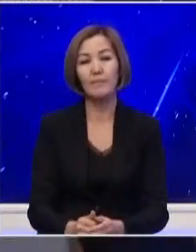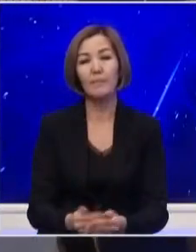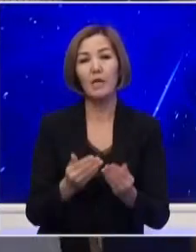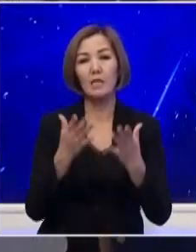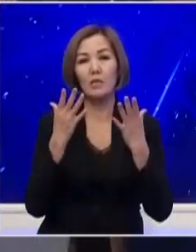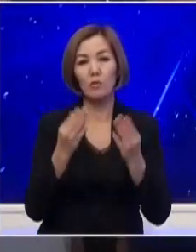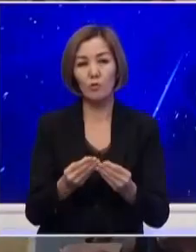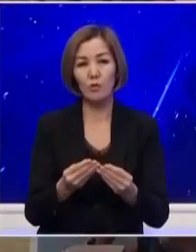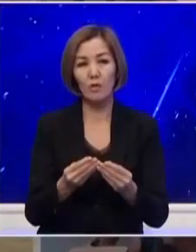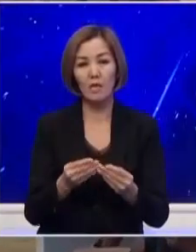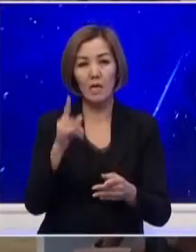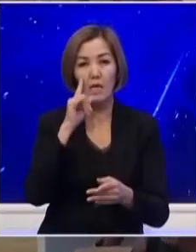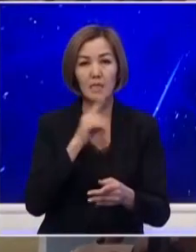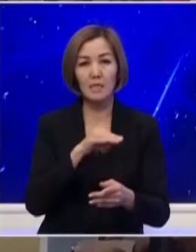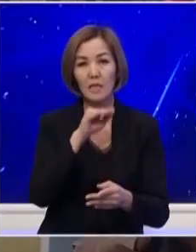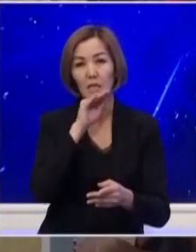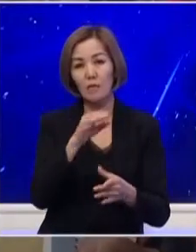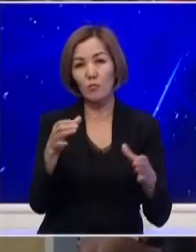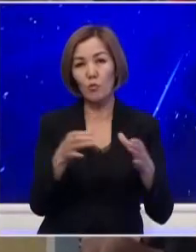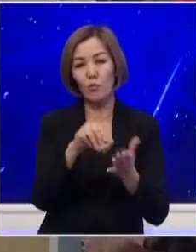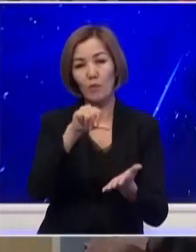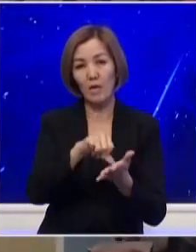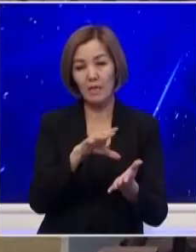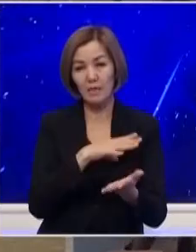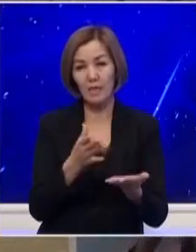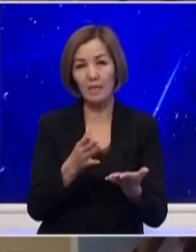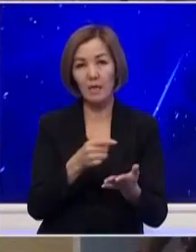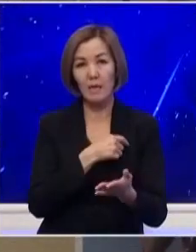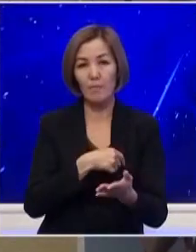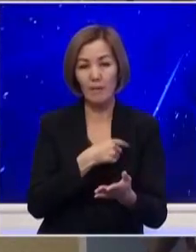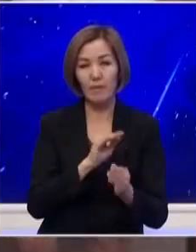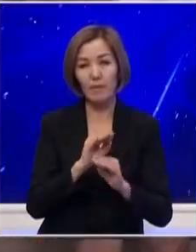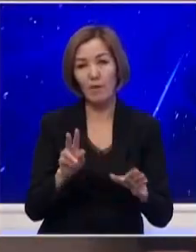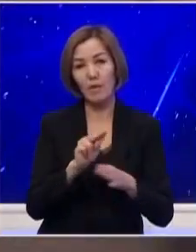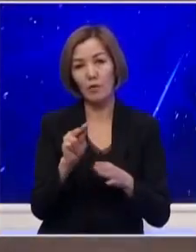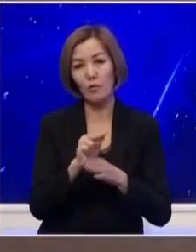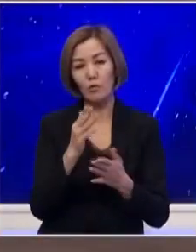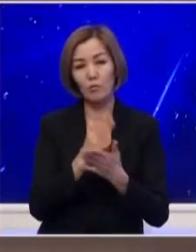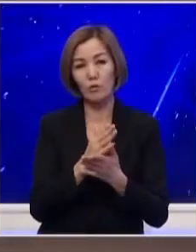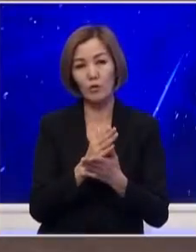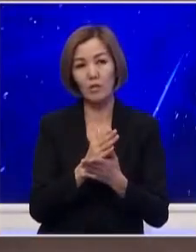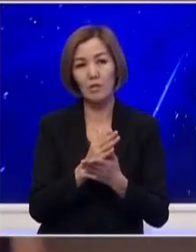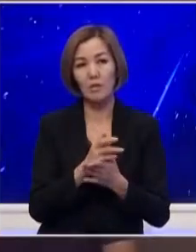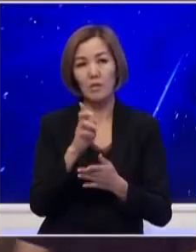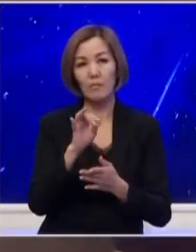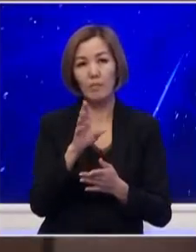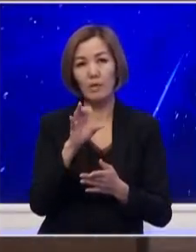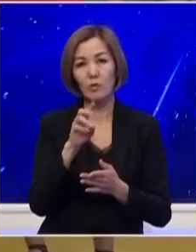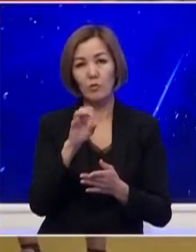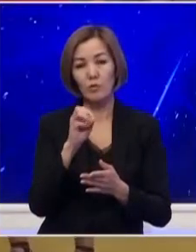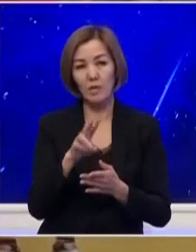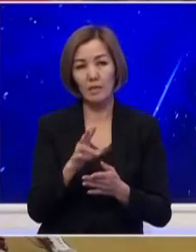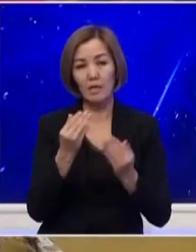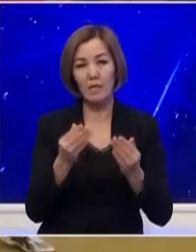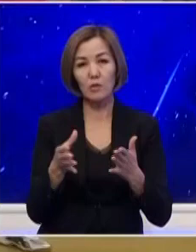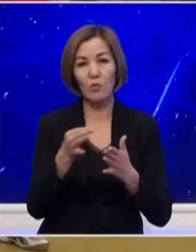Қазір көпшілігі еліміздің кәсіпқой клубтарында ойнайды. Енді бірі бапкер болып шәкірт тәрбиелеп жатыр. Солардың бірі Бексұлтан Қабылбеков. Қазір